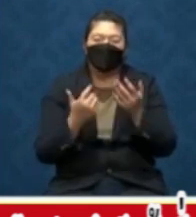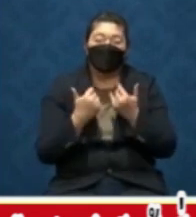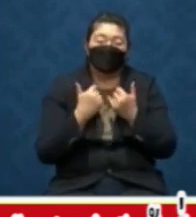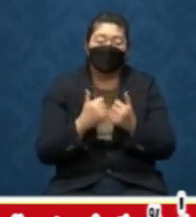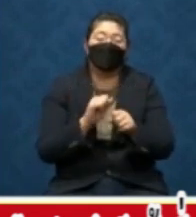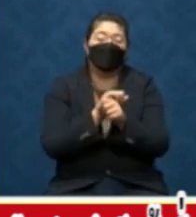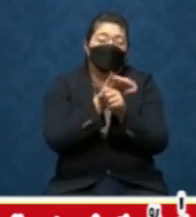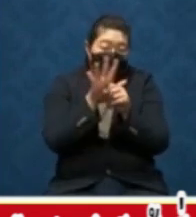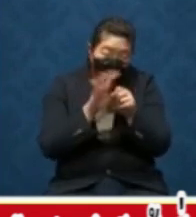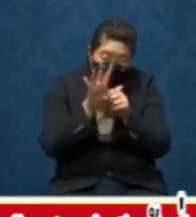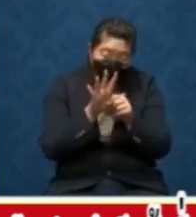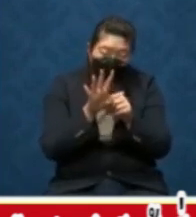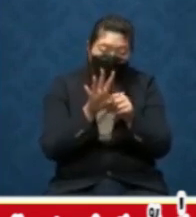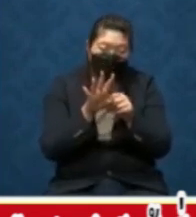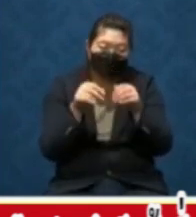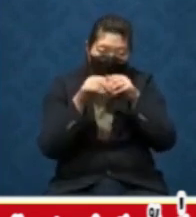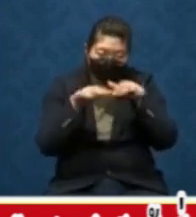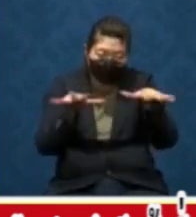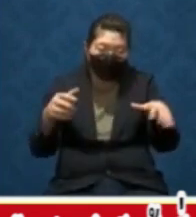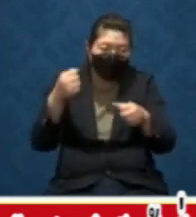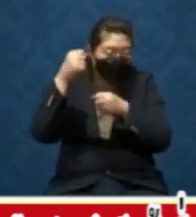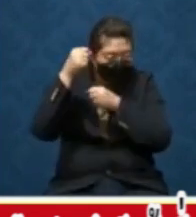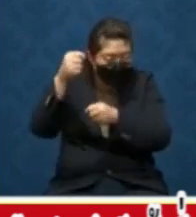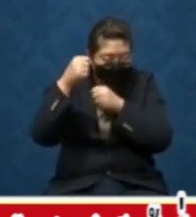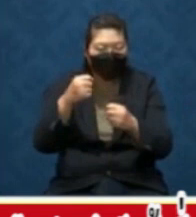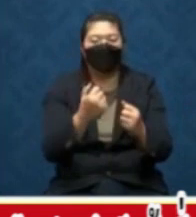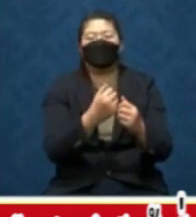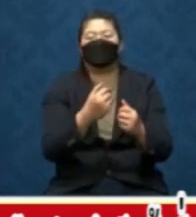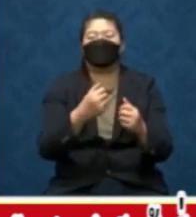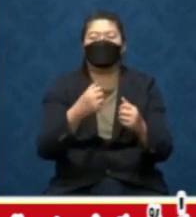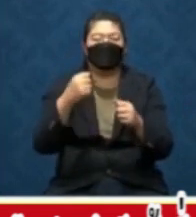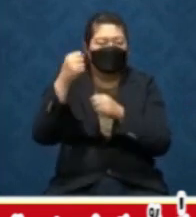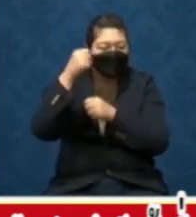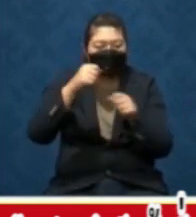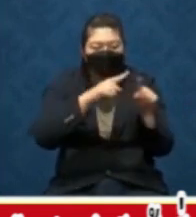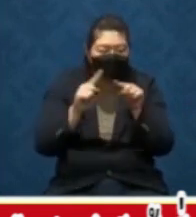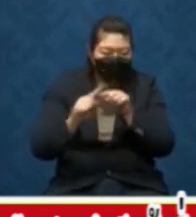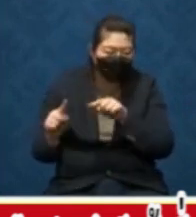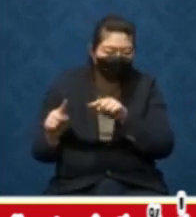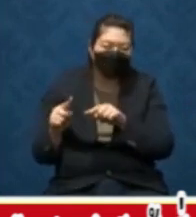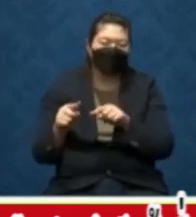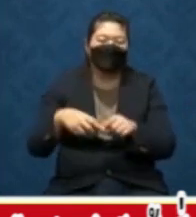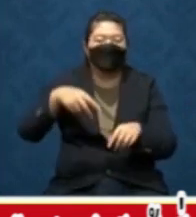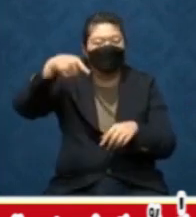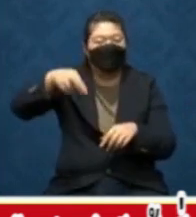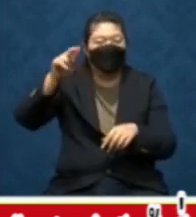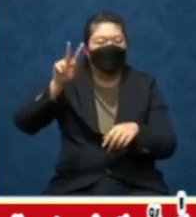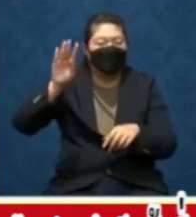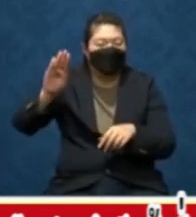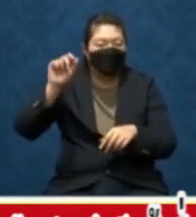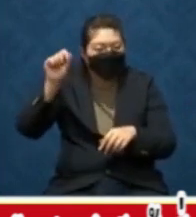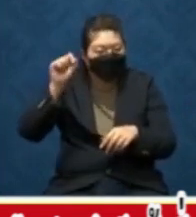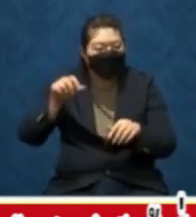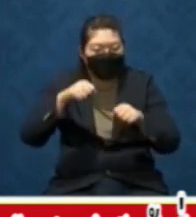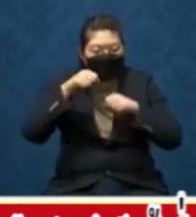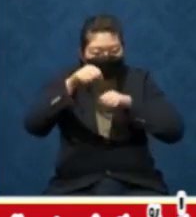โควิดและสถานการณ์การชุมนุมขับไล่รัฐบาลและประกาศของพรกฉุกเฉินที่ถูกประกาศโดยพลเอก